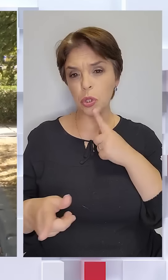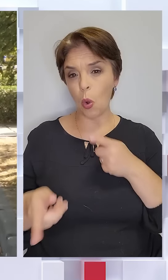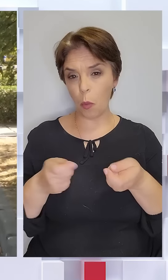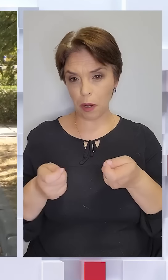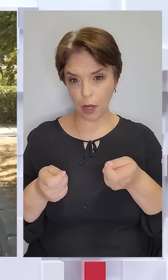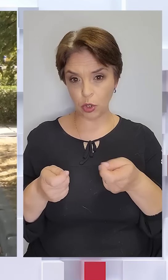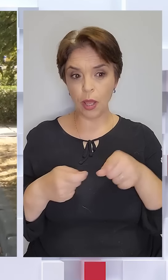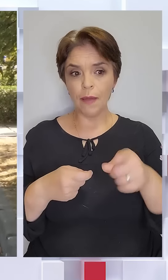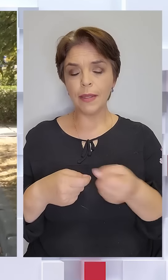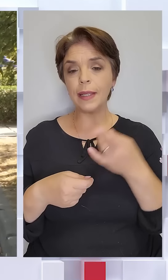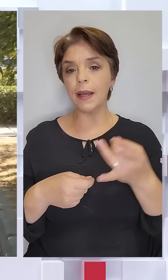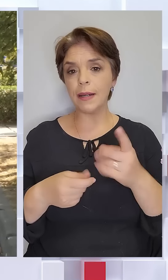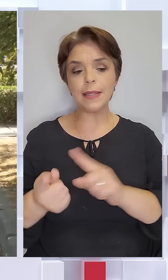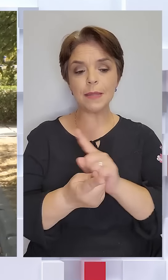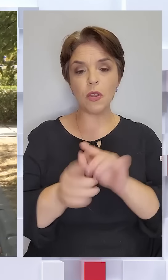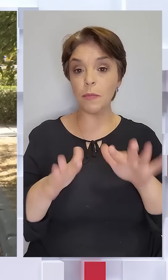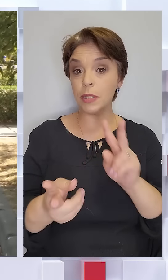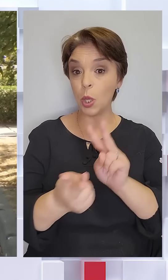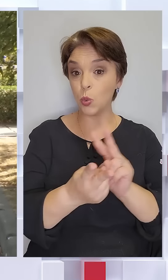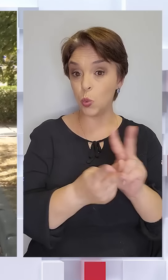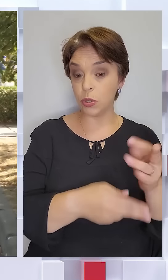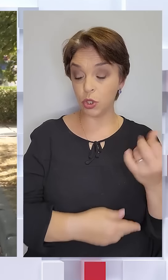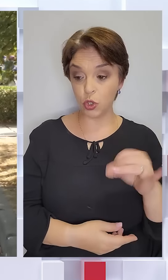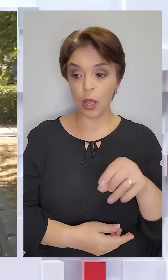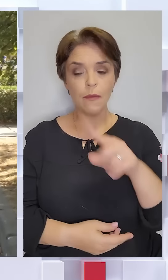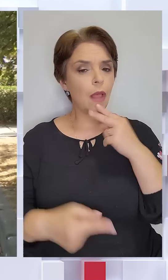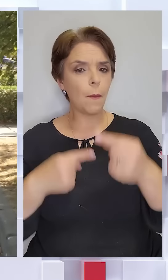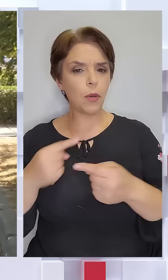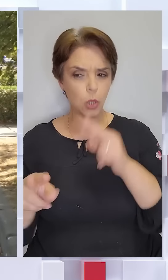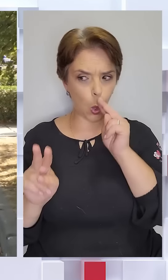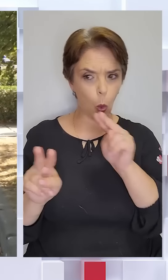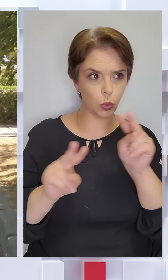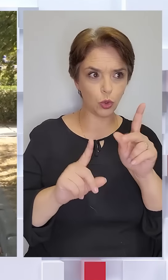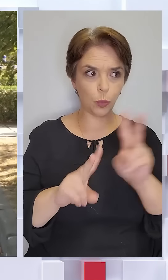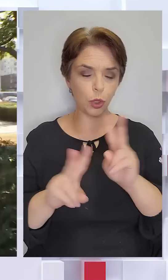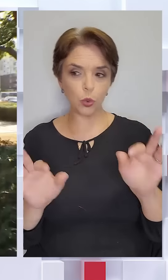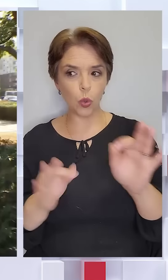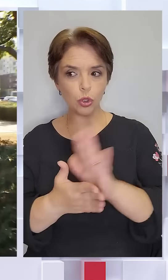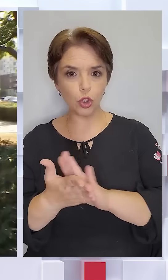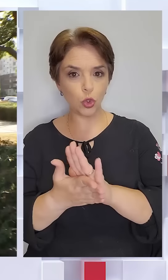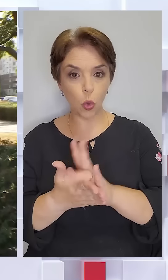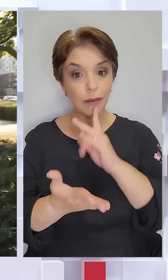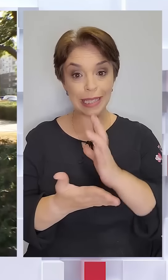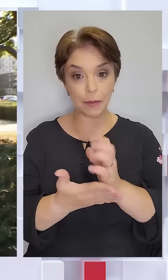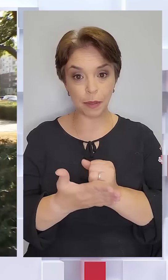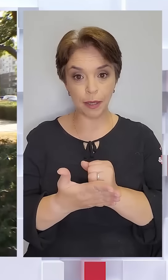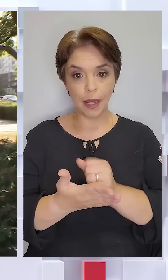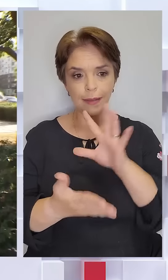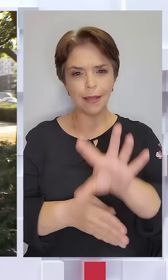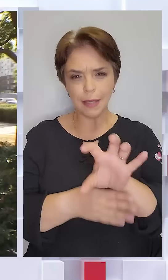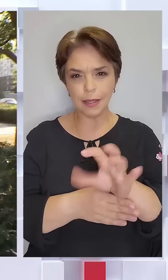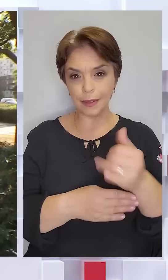обережний, він кілька разів змінював місця зустрічі, він постійно контролював, щоб ніхто нічого не зберіг, не